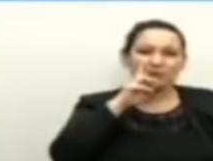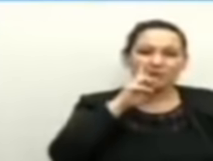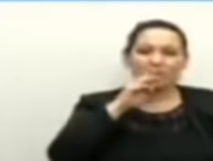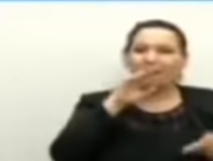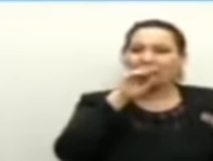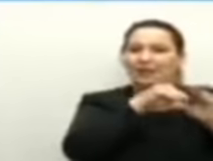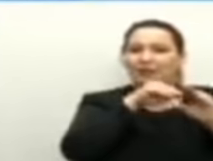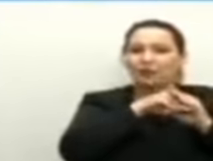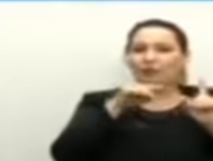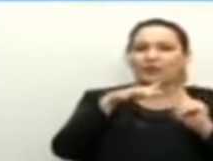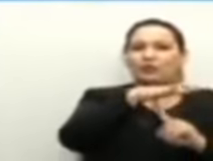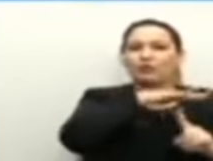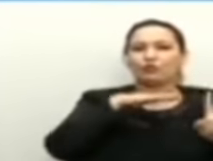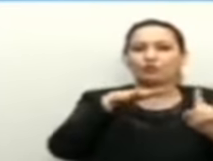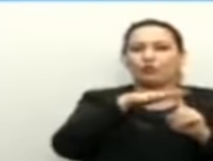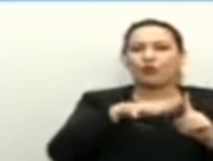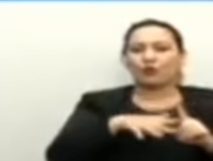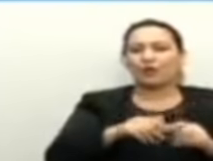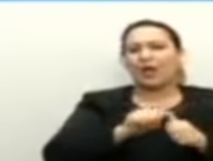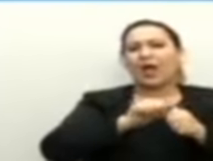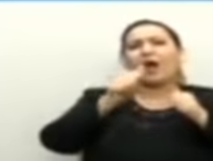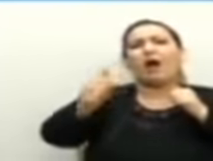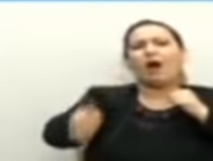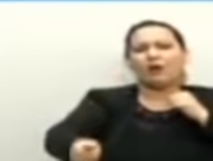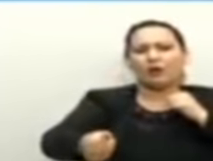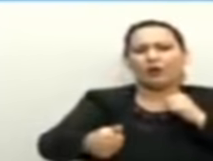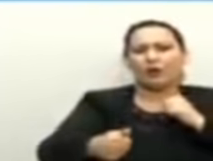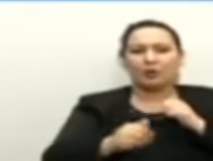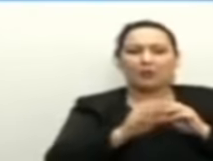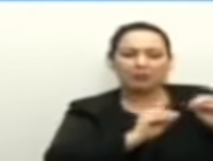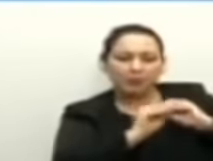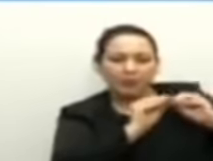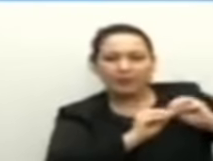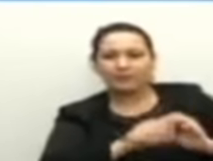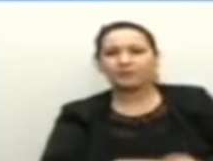والاجتماعية بعيداً عن الحلول الظرفية الترقيعية.